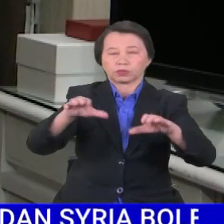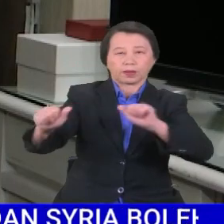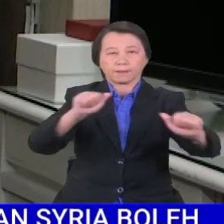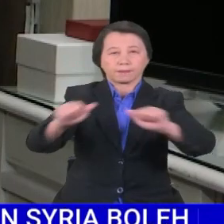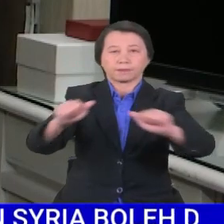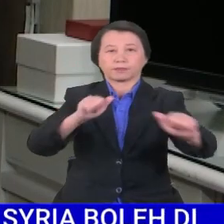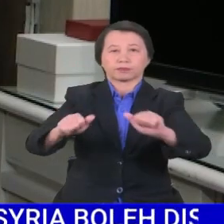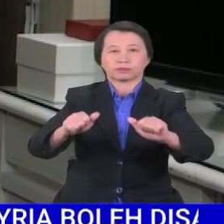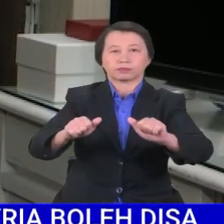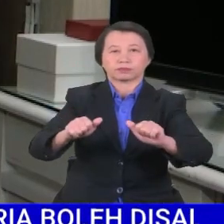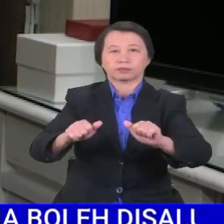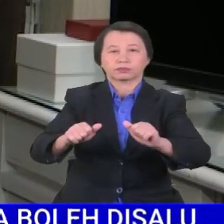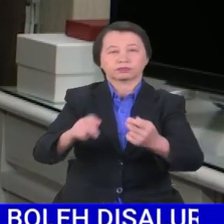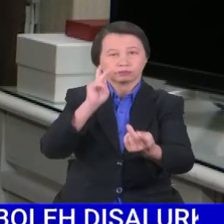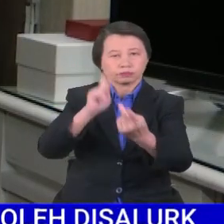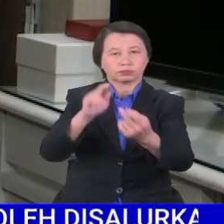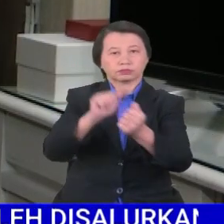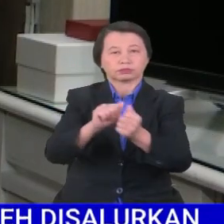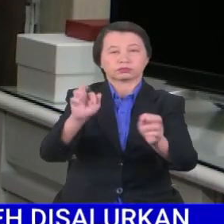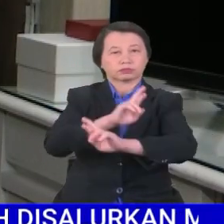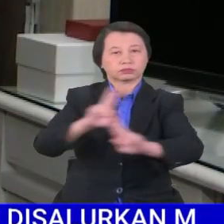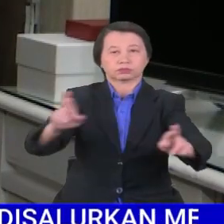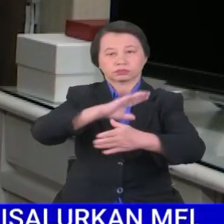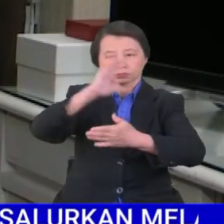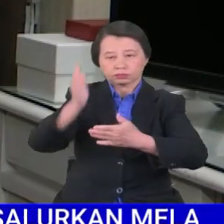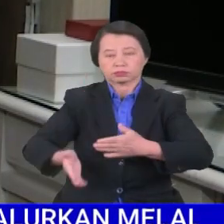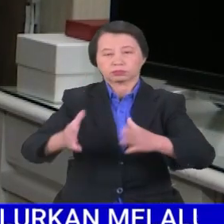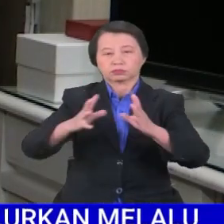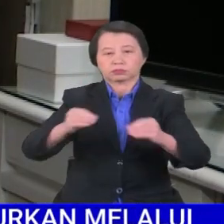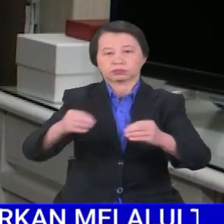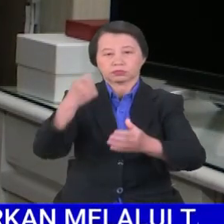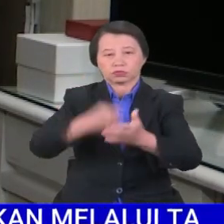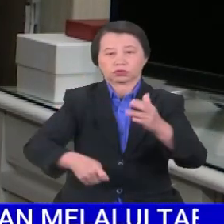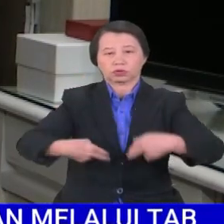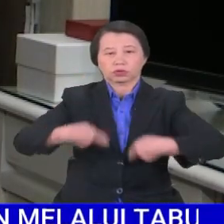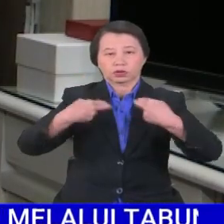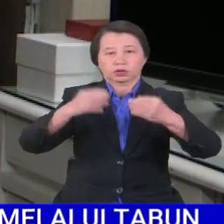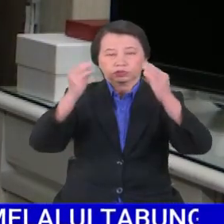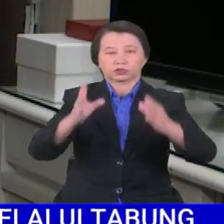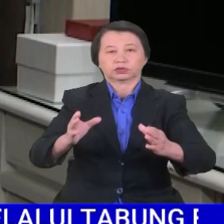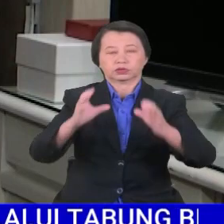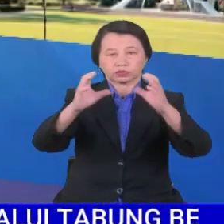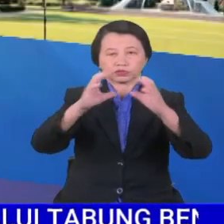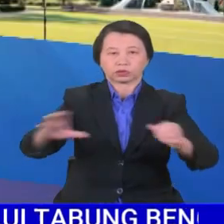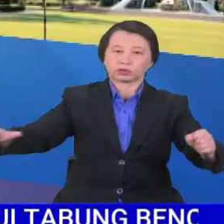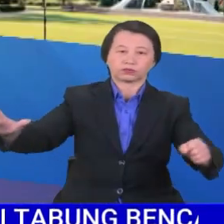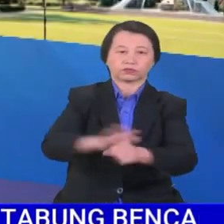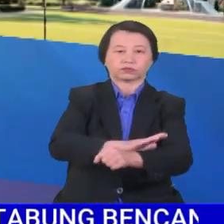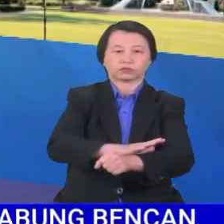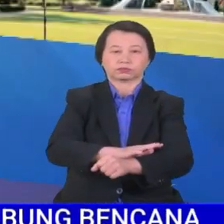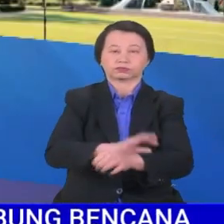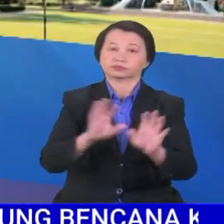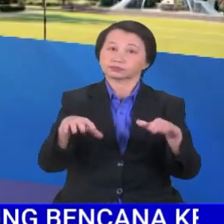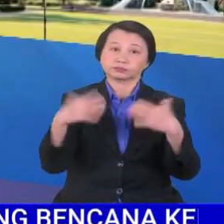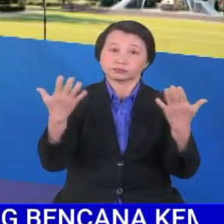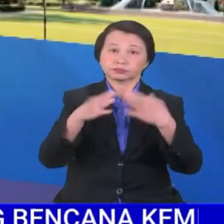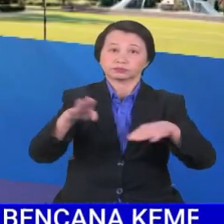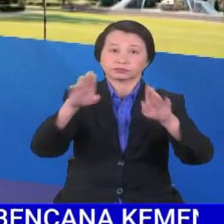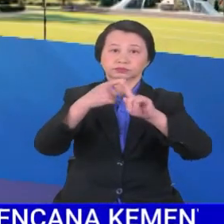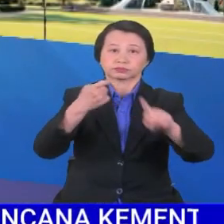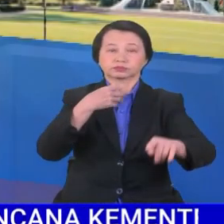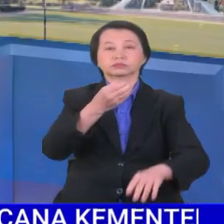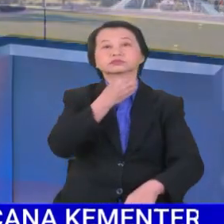proaktif, yang lebih pragmatik dalam menyelesaikan masalah kos sara hidup secara keseluruhan. Sekian paparan berita